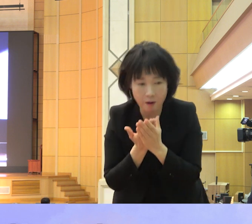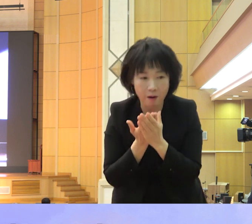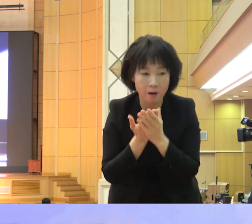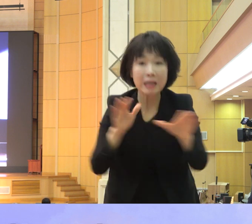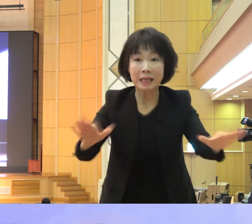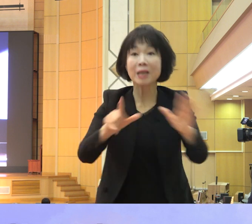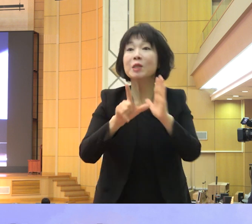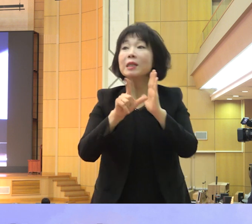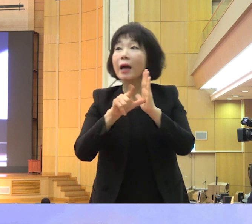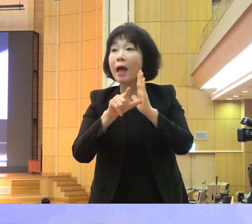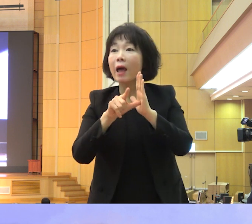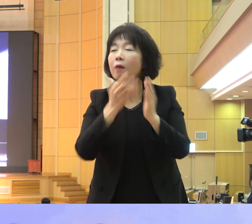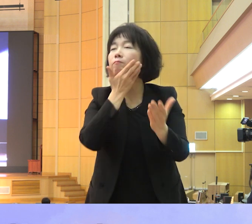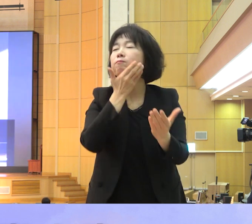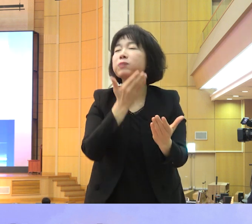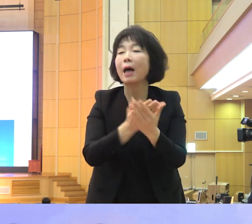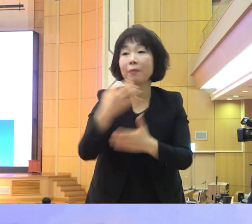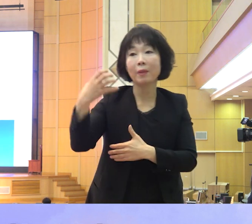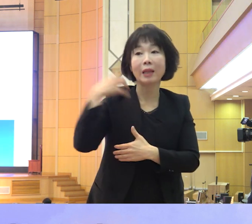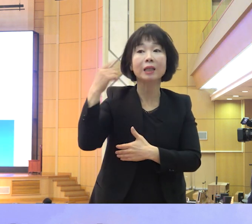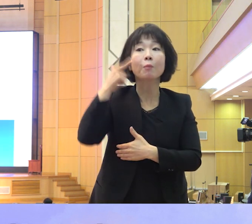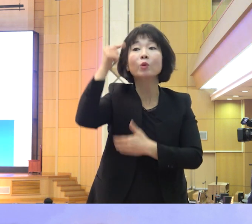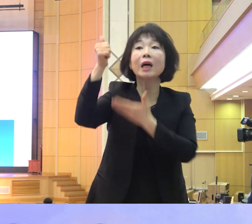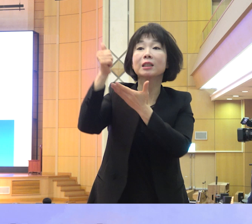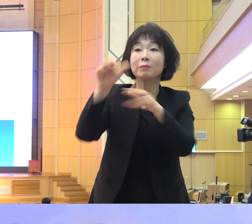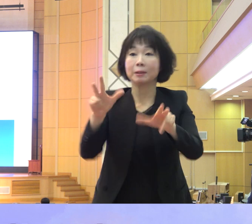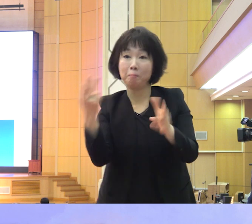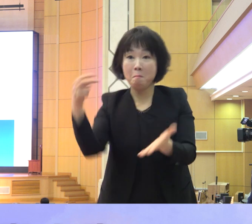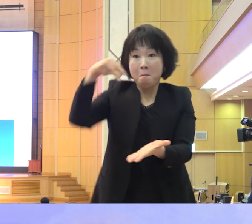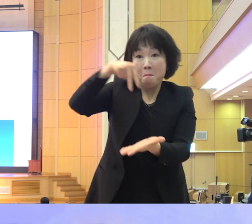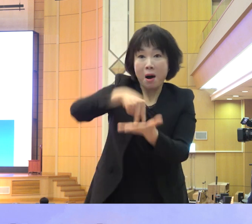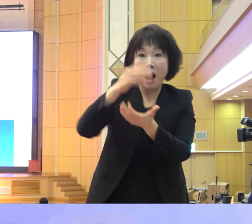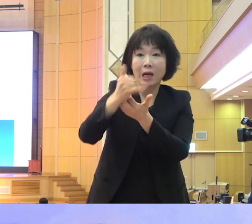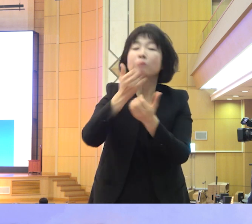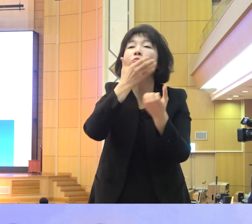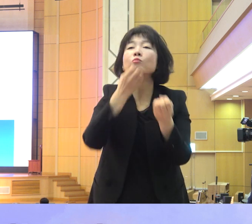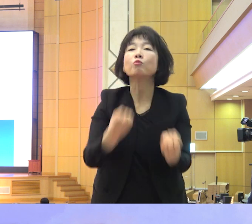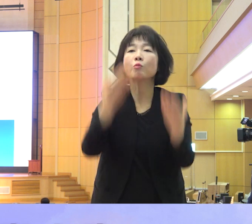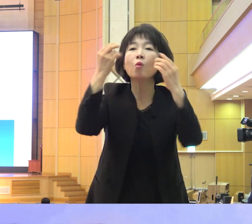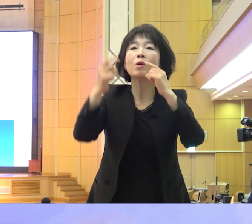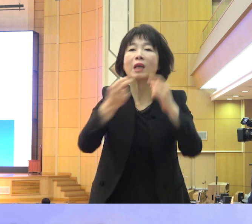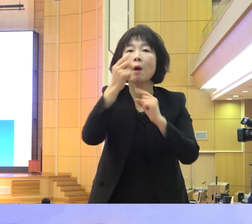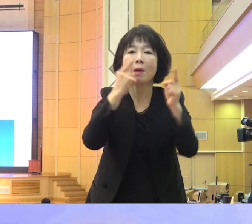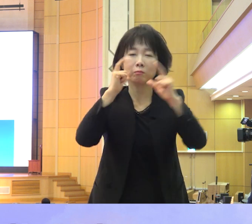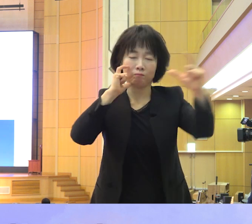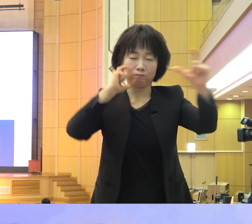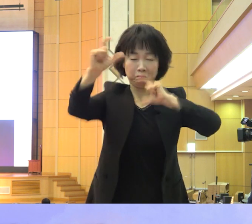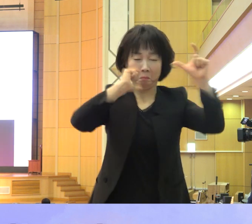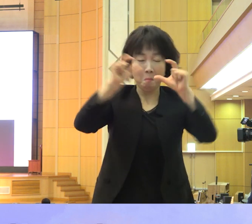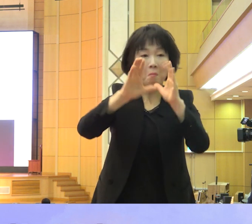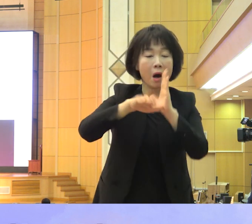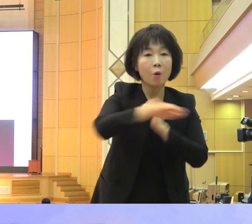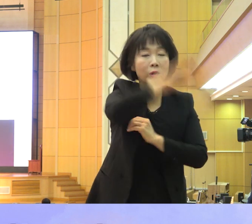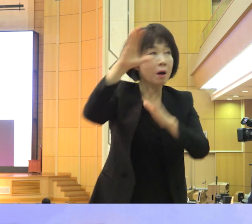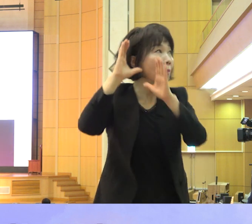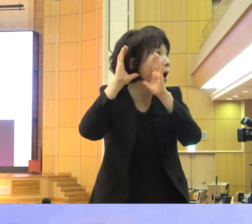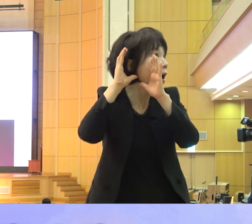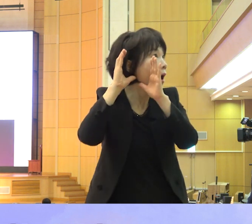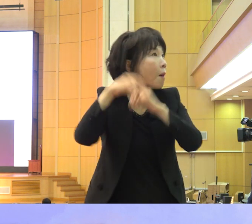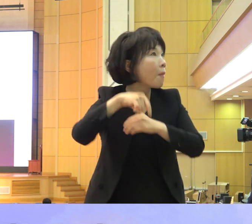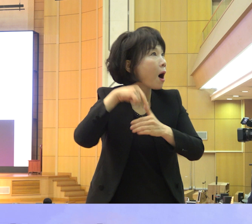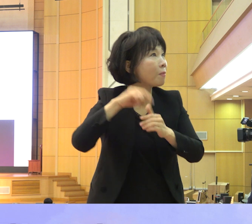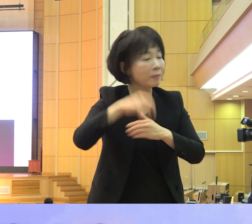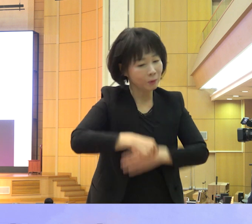주시옵소서. 이 시간 귀하신 사자 목사님 단상에서 하나님의 축복의 말씀 전가하실 때에 저희들은 착하고